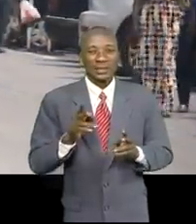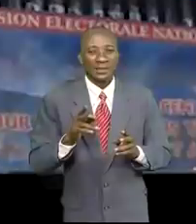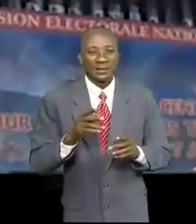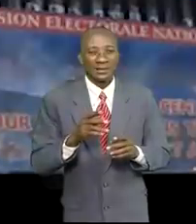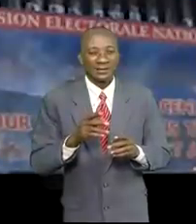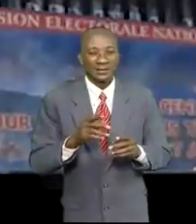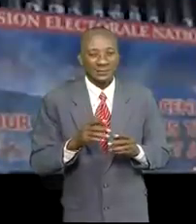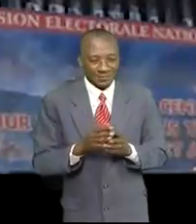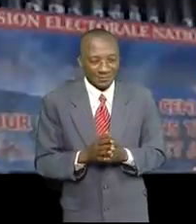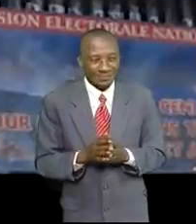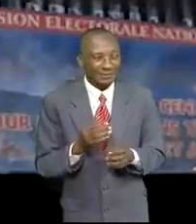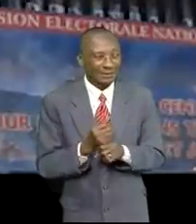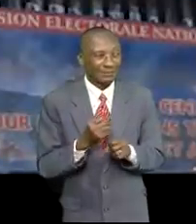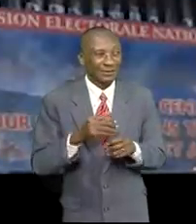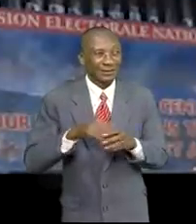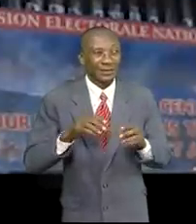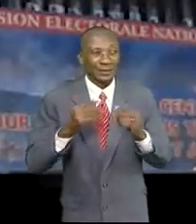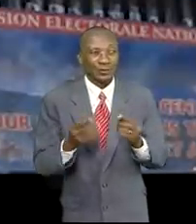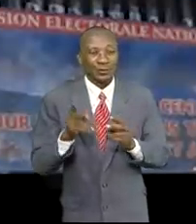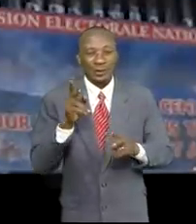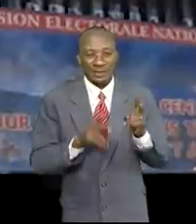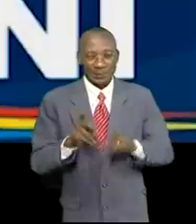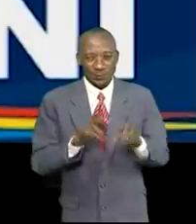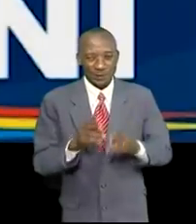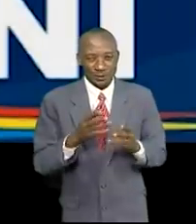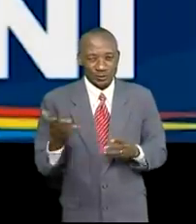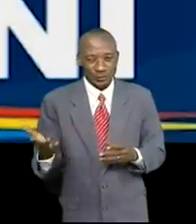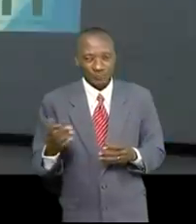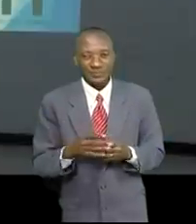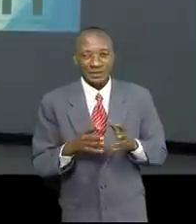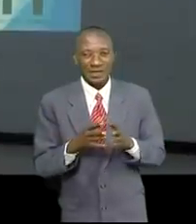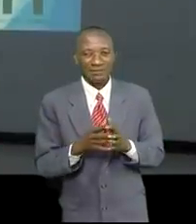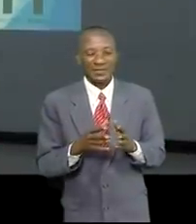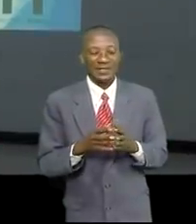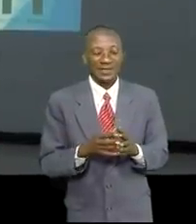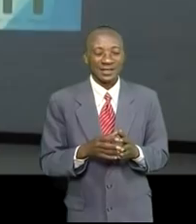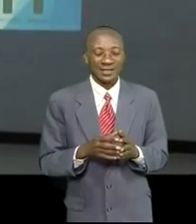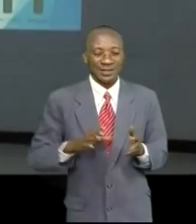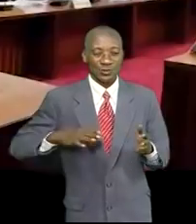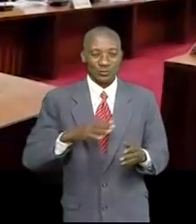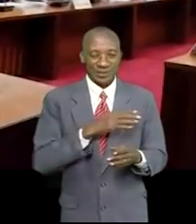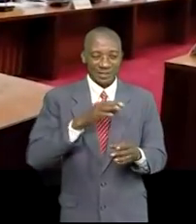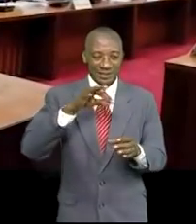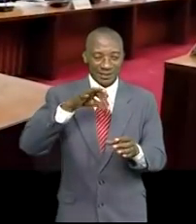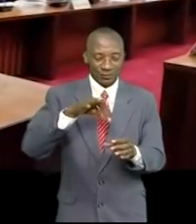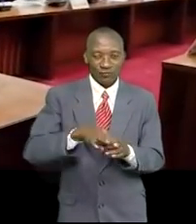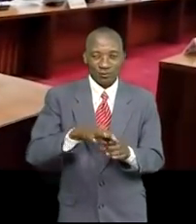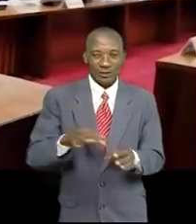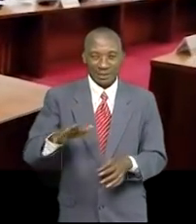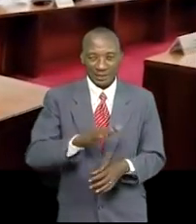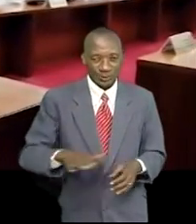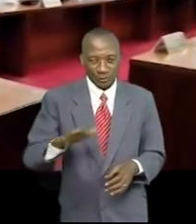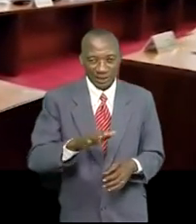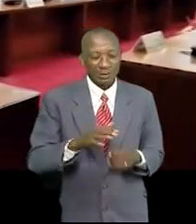indispensable pour non seulement des élections crédibles, transparentes et démocratiques, mais aussi pour l'acquisition d'une carte d'identité faisant défaut à